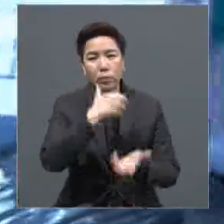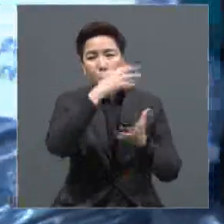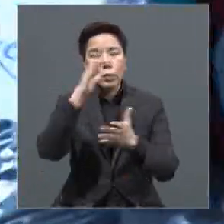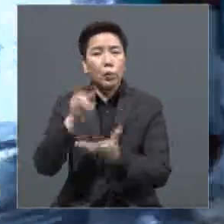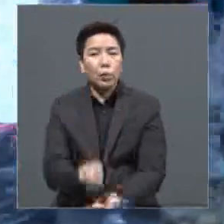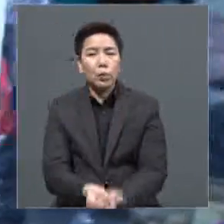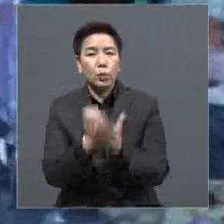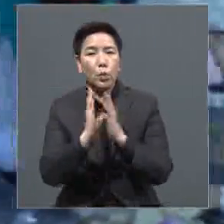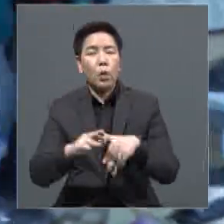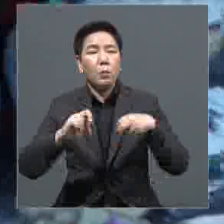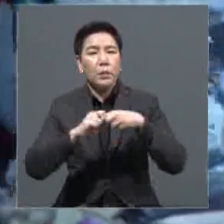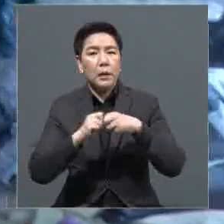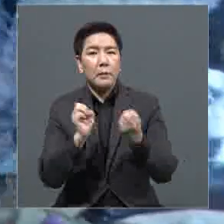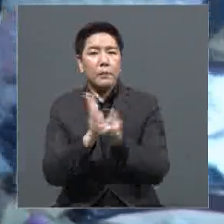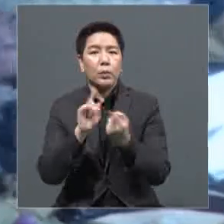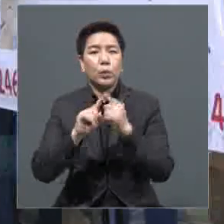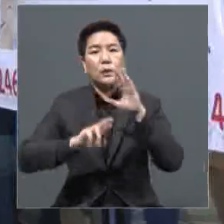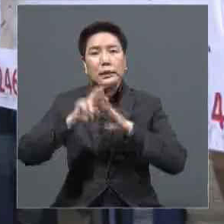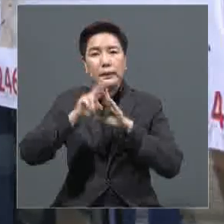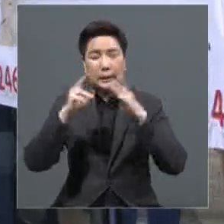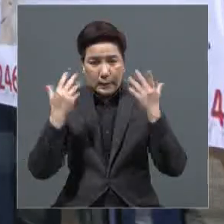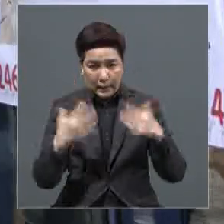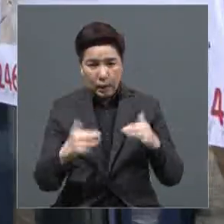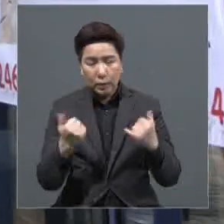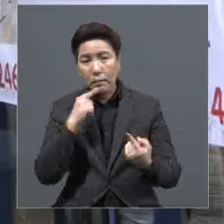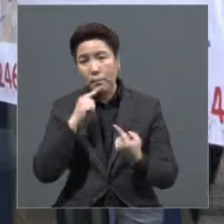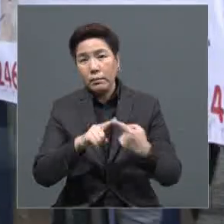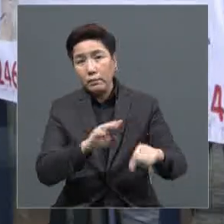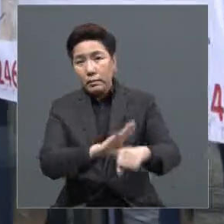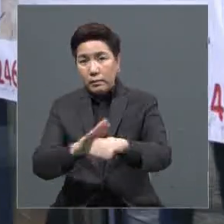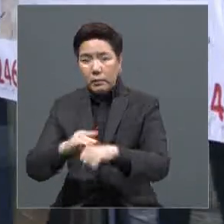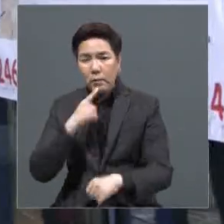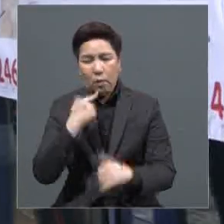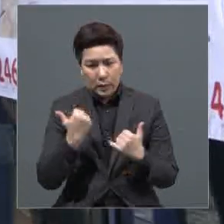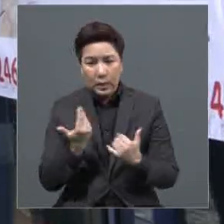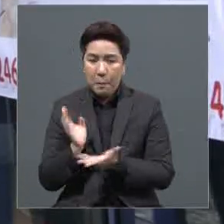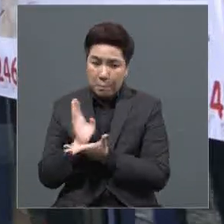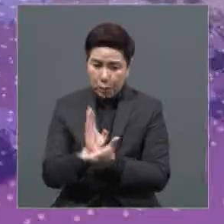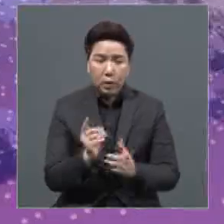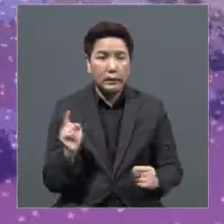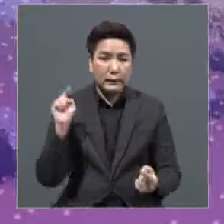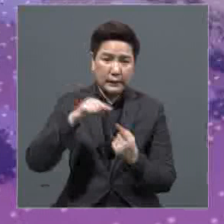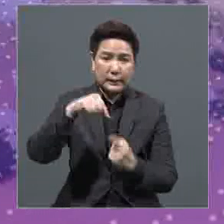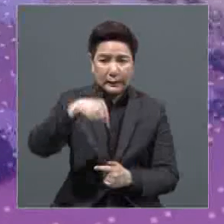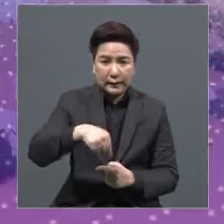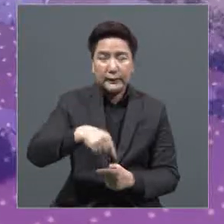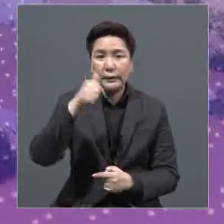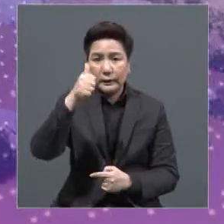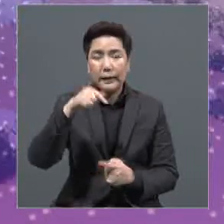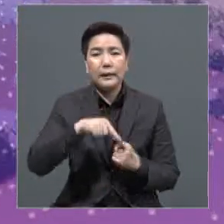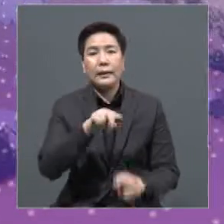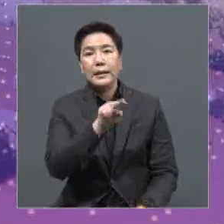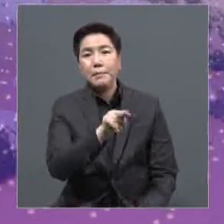ช่วยเหลือผู้ประสบภัยในจังหวัดเชียงรายแล้วนะครับย้ำกันอีกทีว่ายังคงมารูปในการบริจาคได้ที่